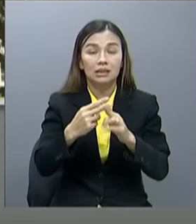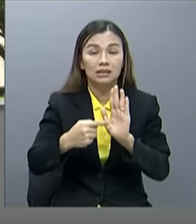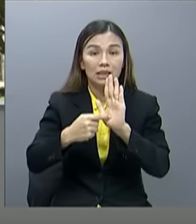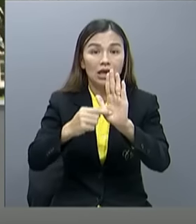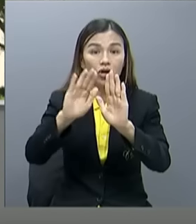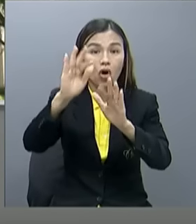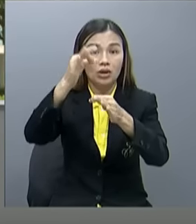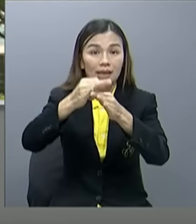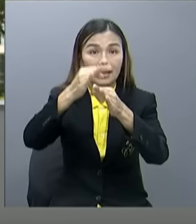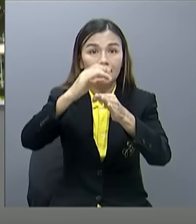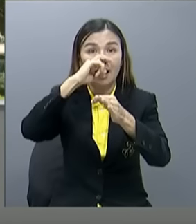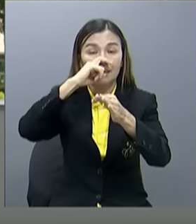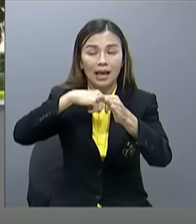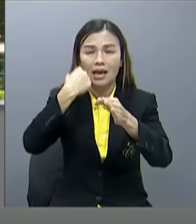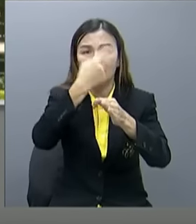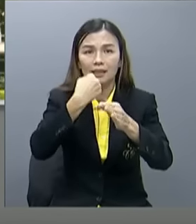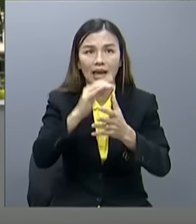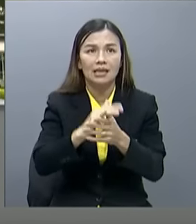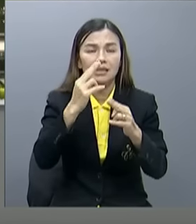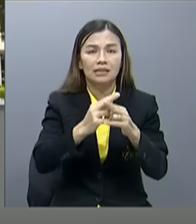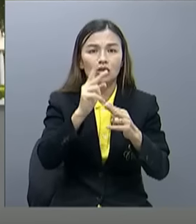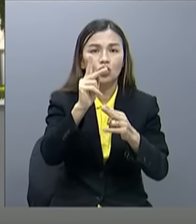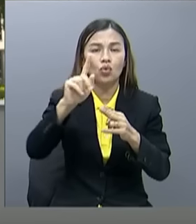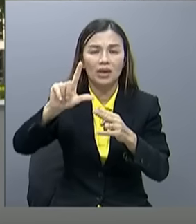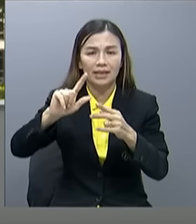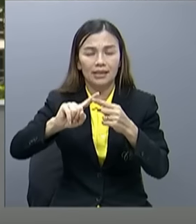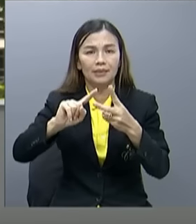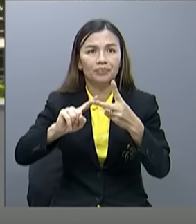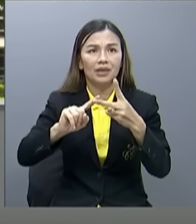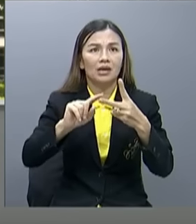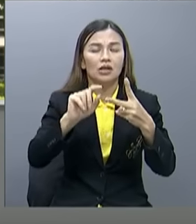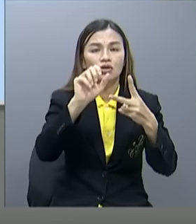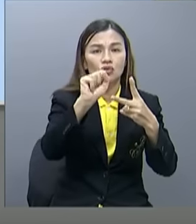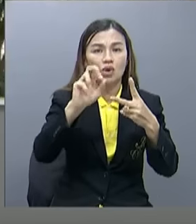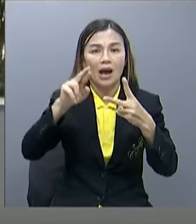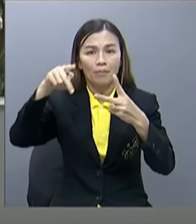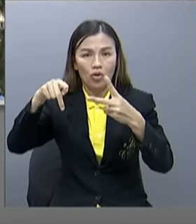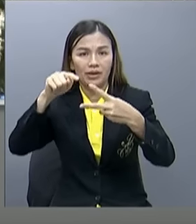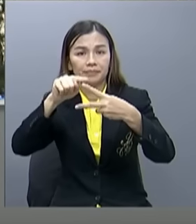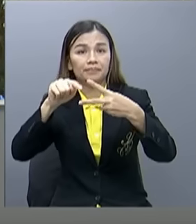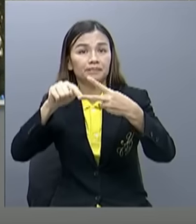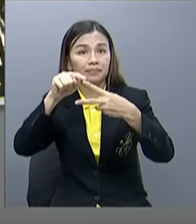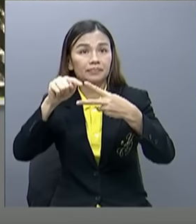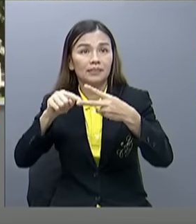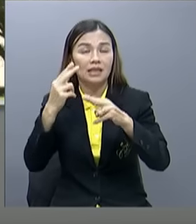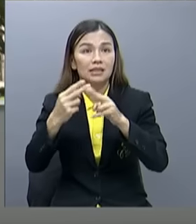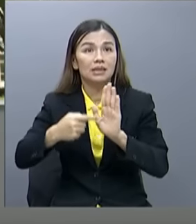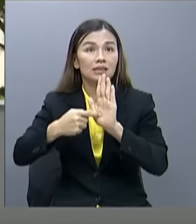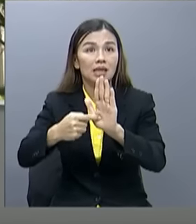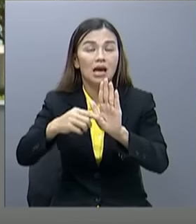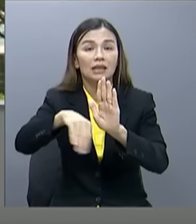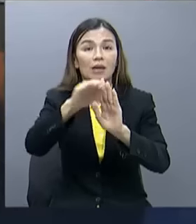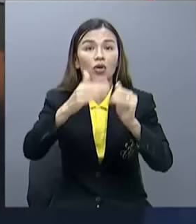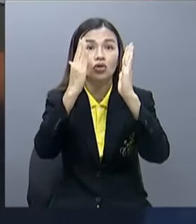ศไทยนะคะก็คือคุณกุลิศสมบัติสิริแล้วก็อาจารย์สุรพลนิติไกรพจน์ค่ะนี่เป็น3แคนดิเ